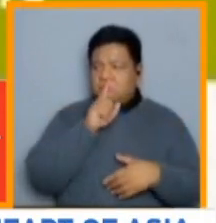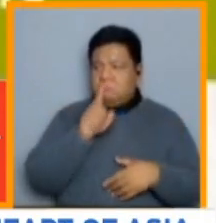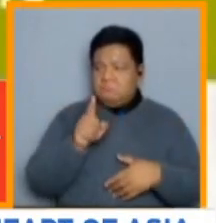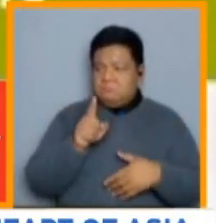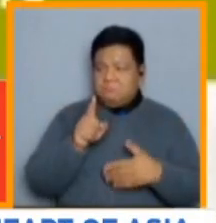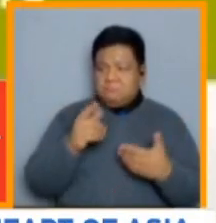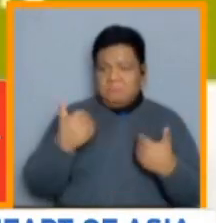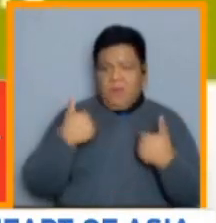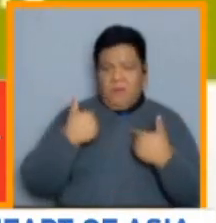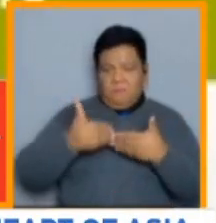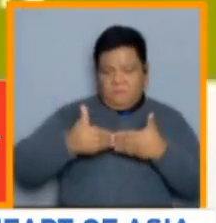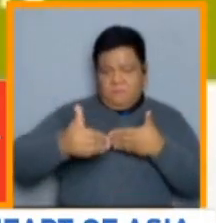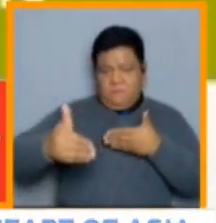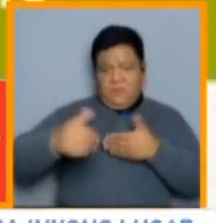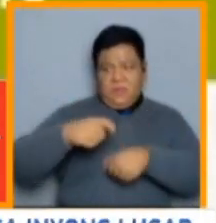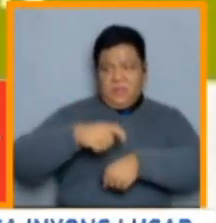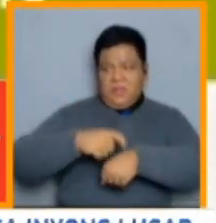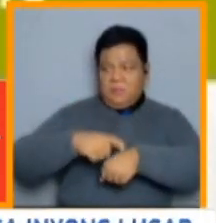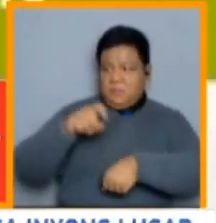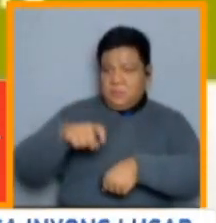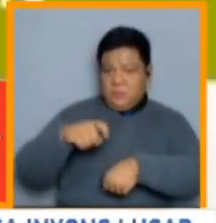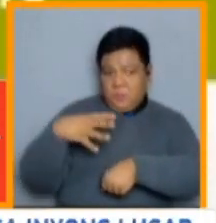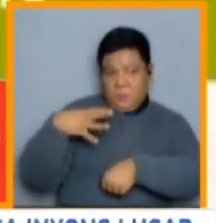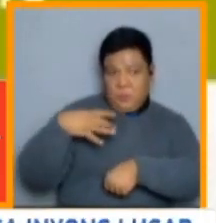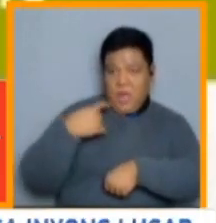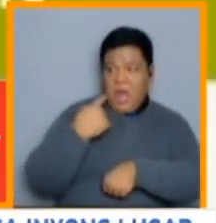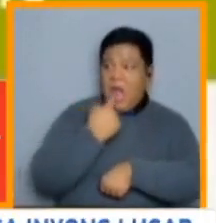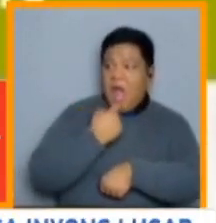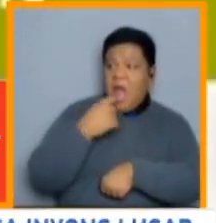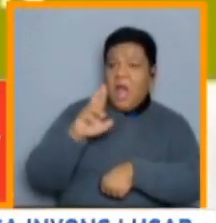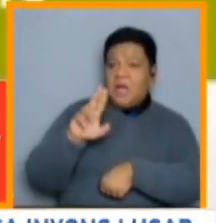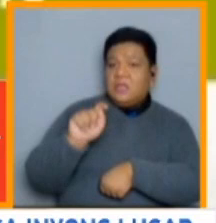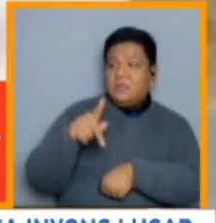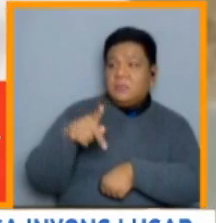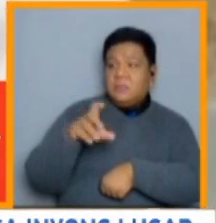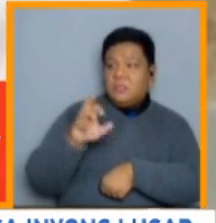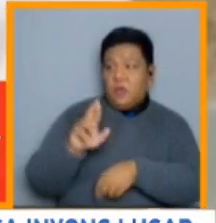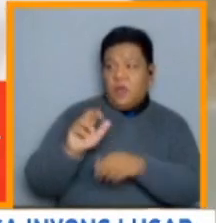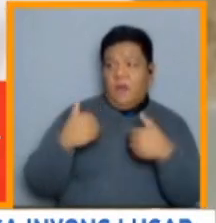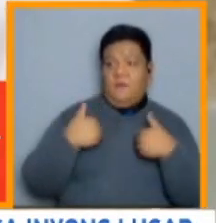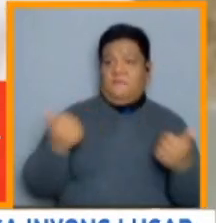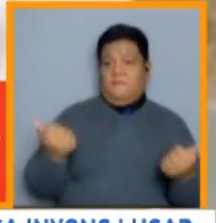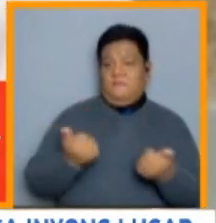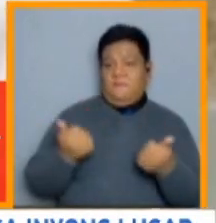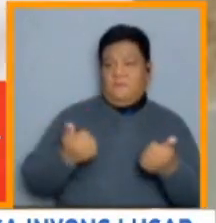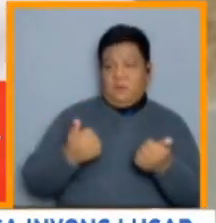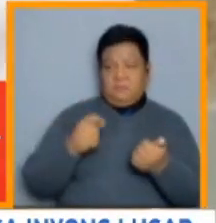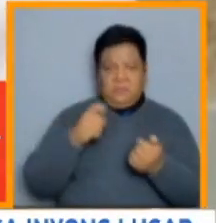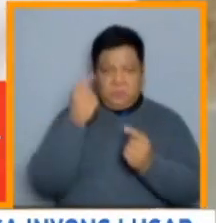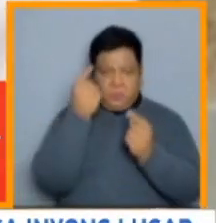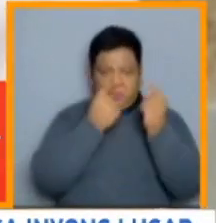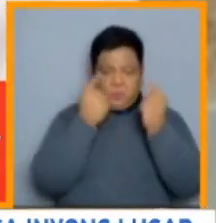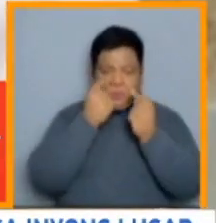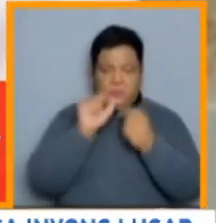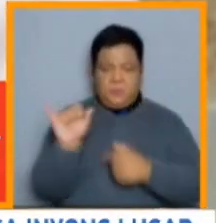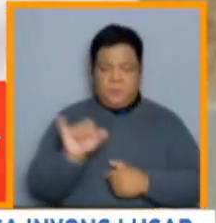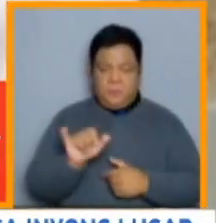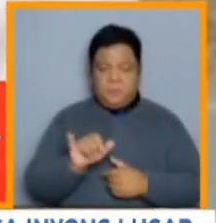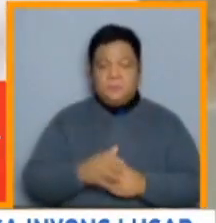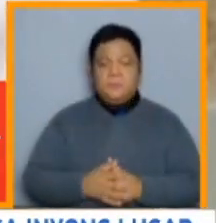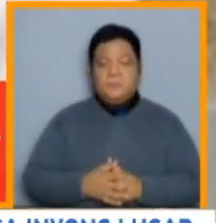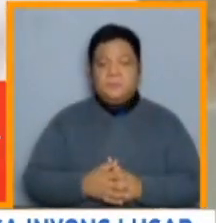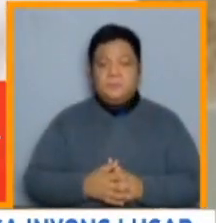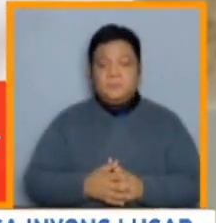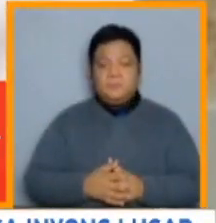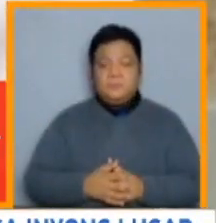ang supplies last sa RT-PCR. Yung consideration. Simula noong linggo, ay epektibo na ang executive order